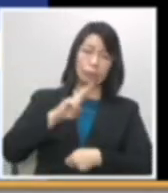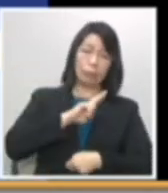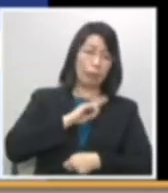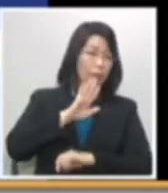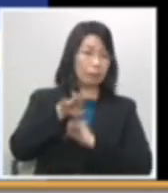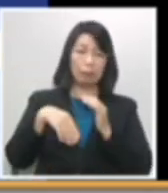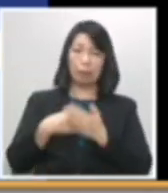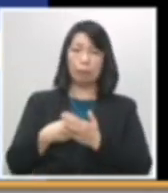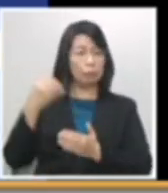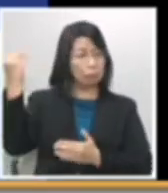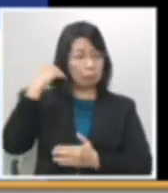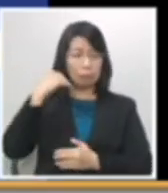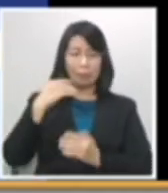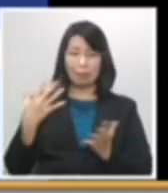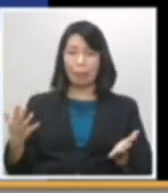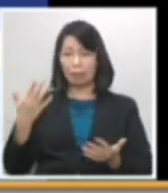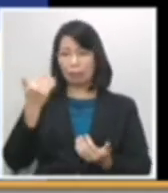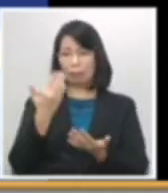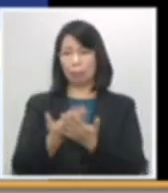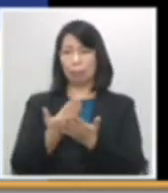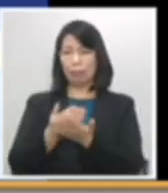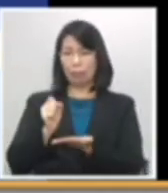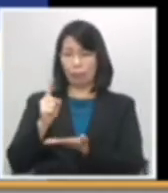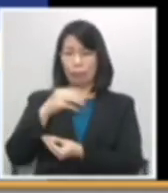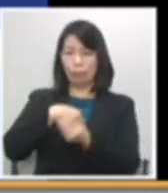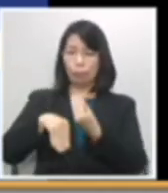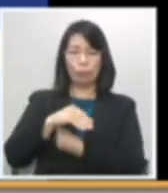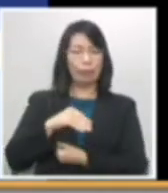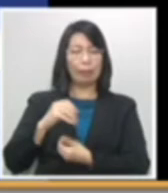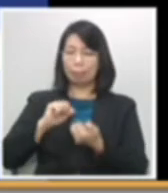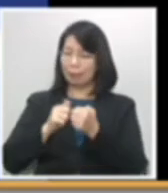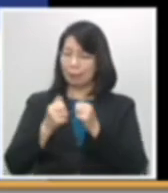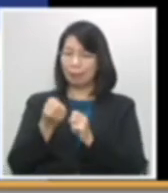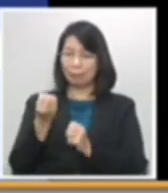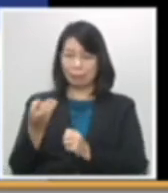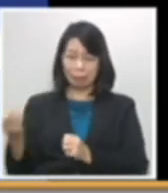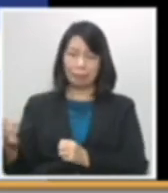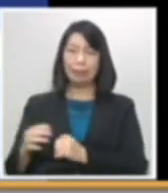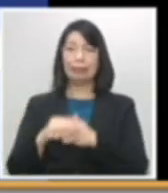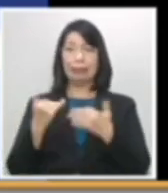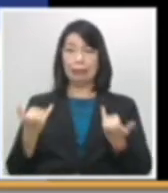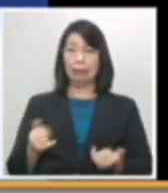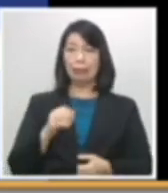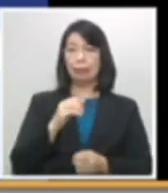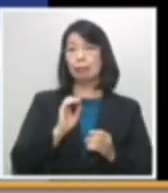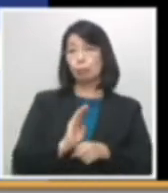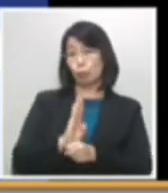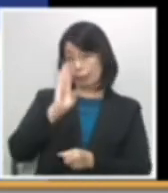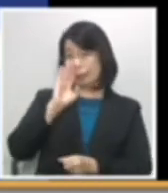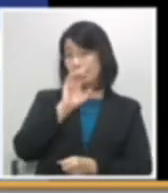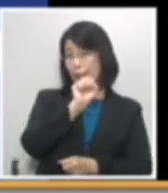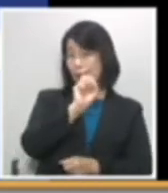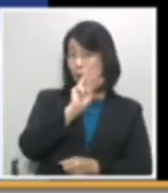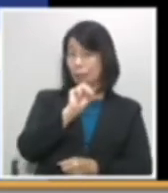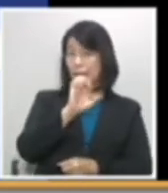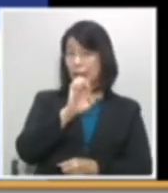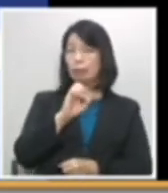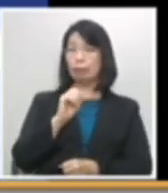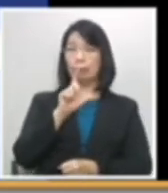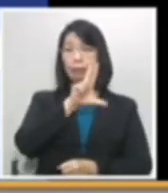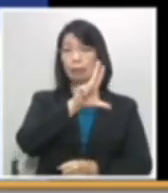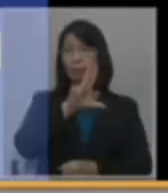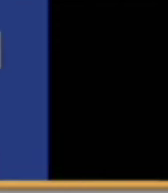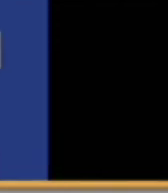ท่านประธานคะกลุ่มผู้ประกอบการ SME เป็นเครื่องจักรสำคัญของประเทศมีมากกว่า3ล้านราย